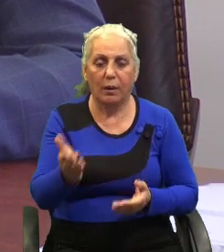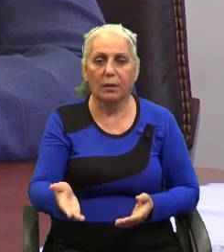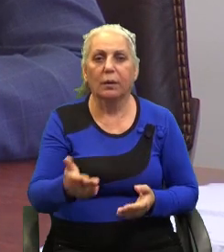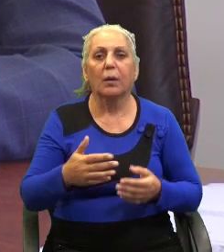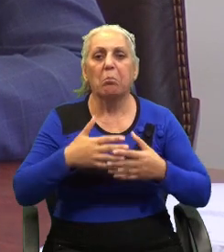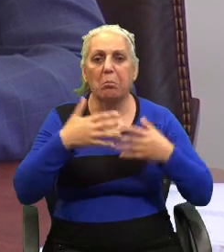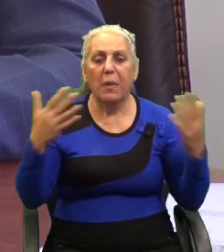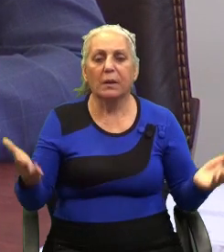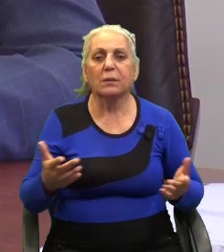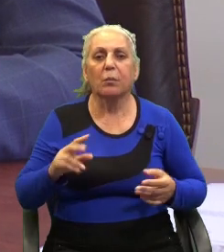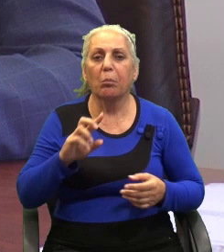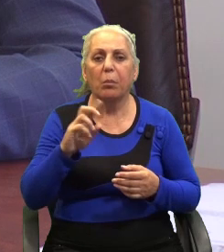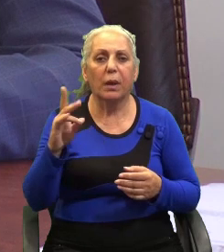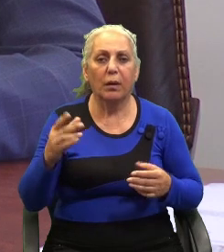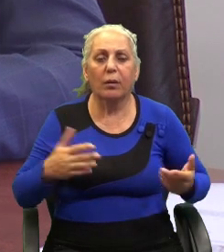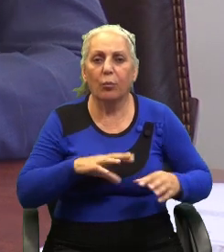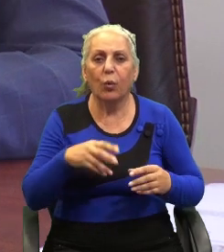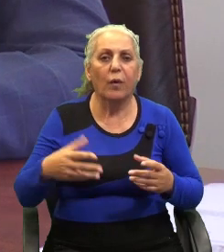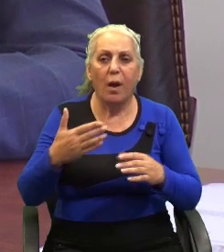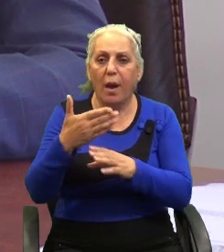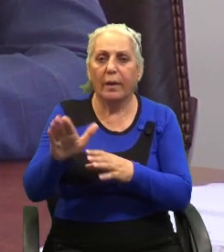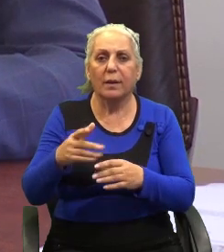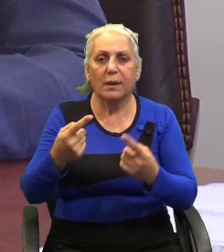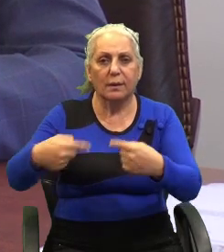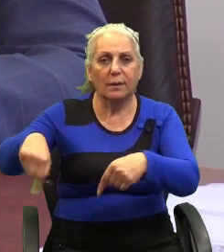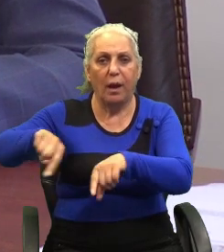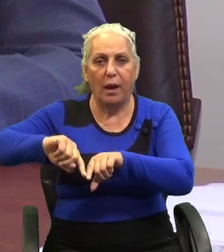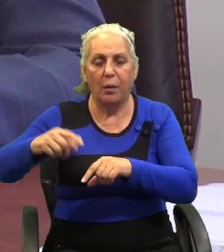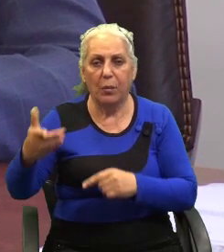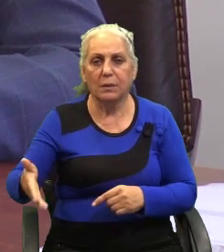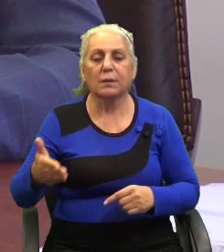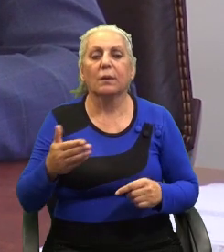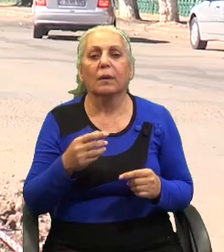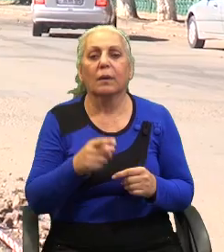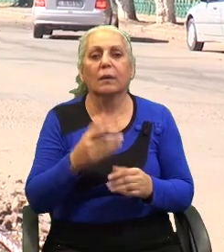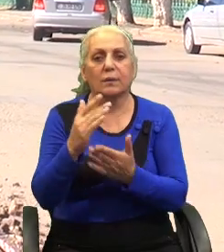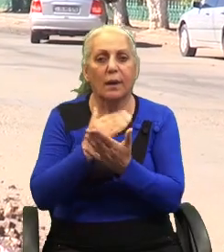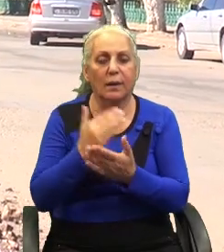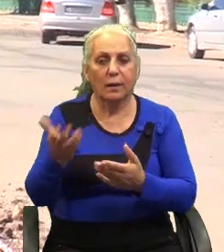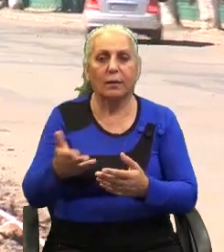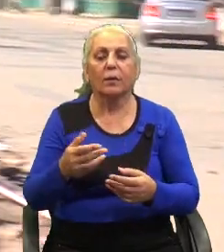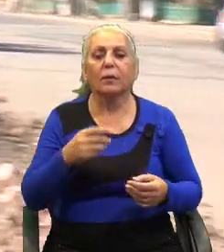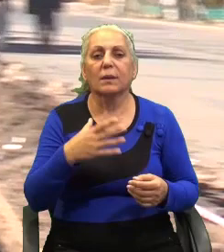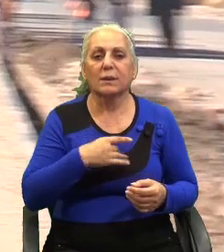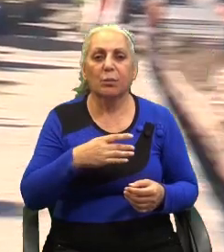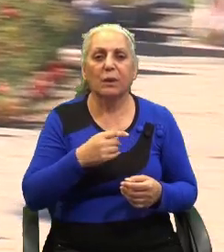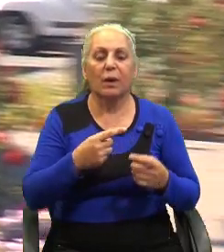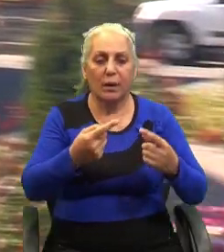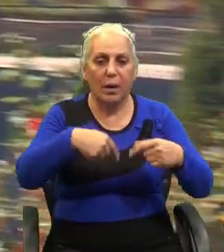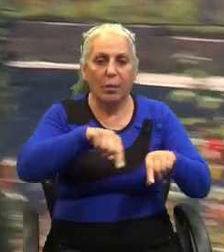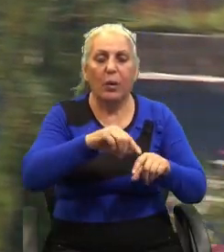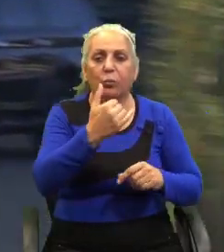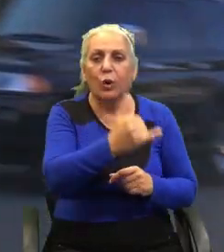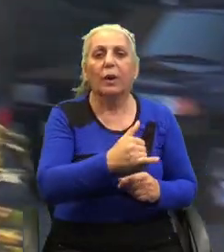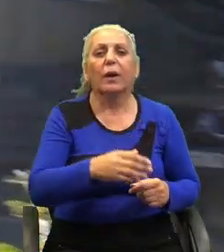մեծ բնակելի առանձին թաղամասեր, բայց մի ծրագրի տակ է անցնում դա։ Սպիտակ համայնքի տաշիր